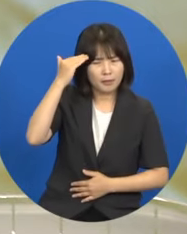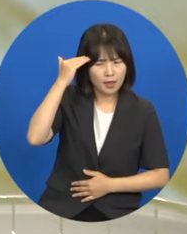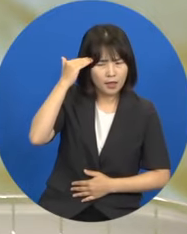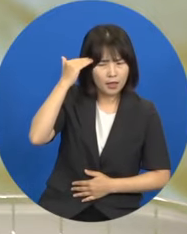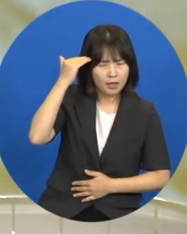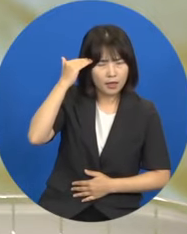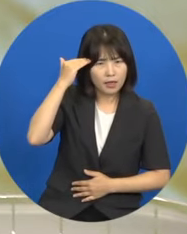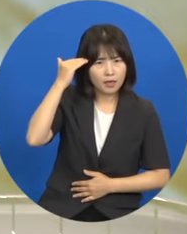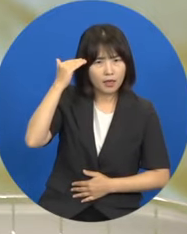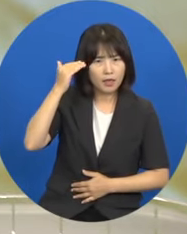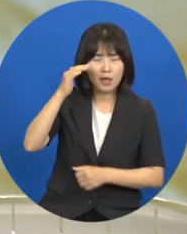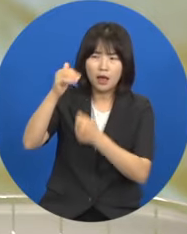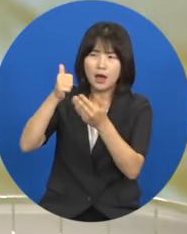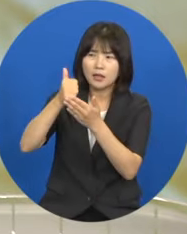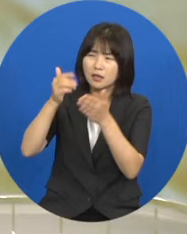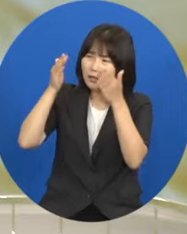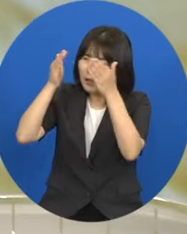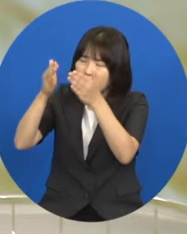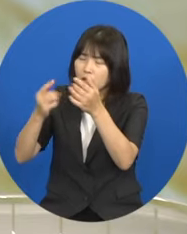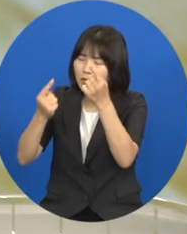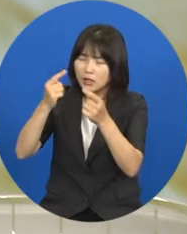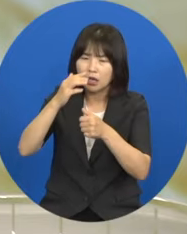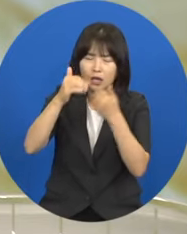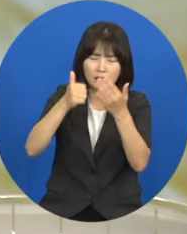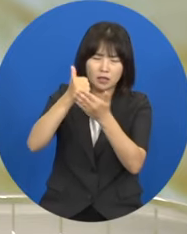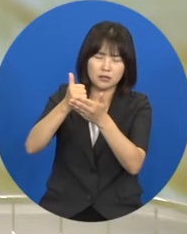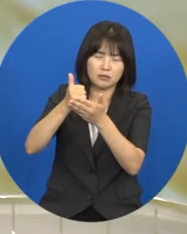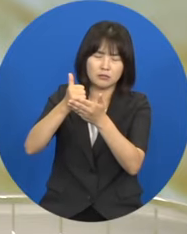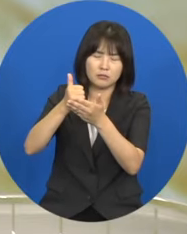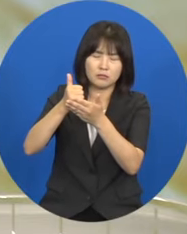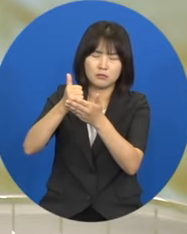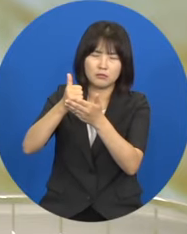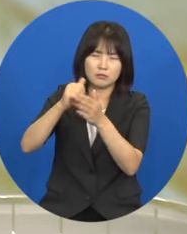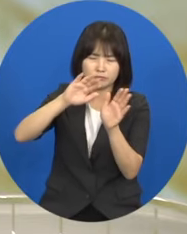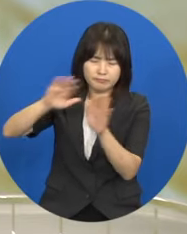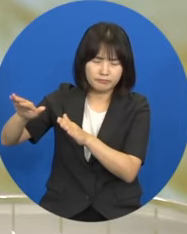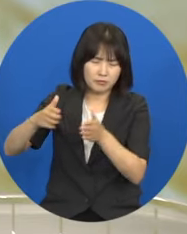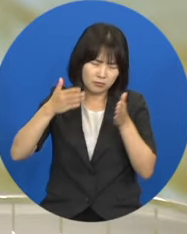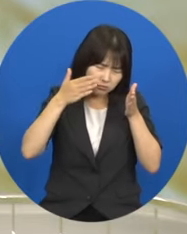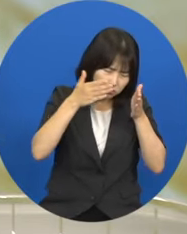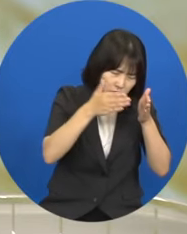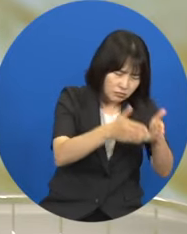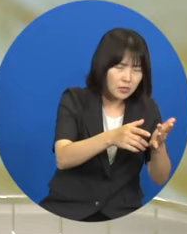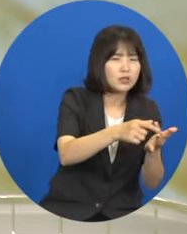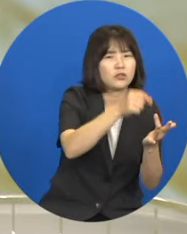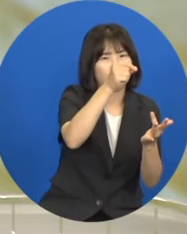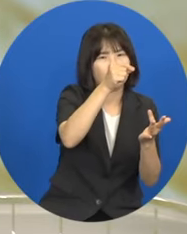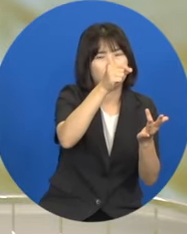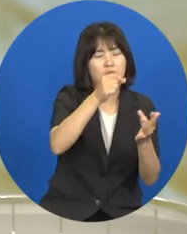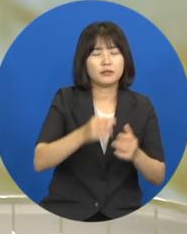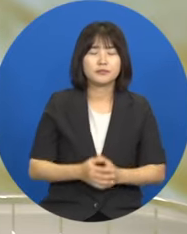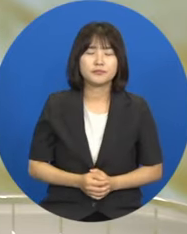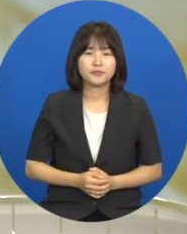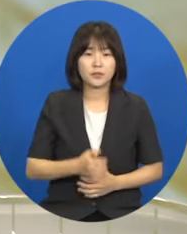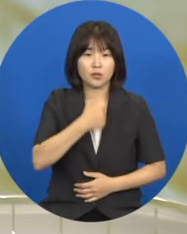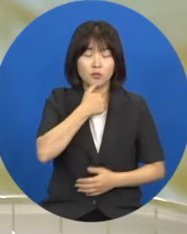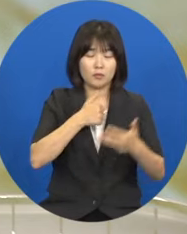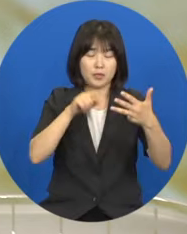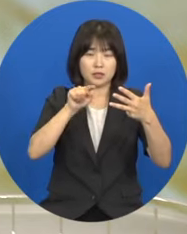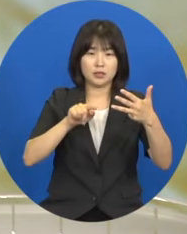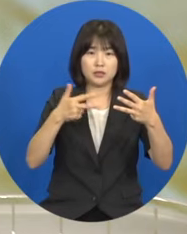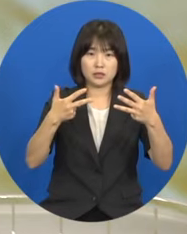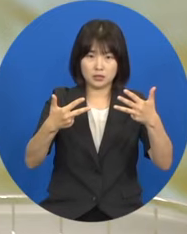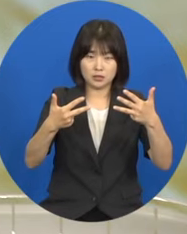하나님을 지향하기보다 하나님 아닌 것을 선택하게 하기도 합니다. 그래서 로마서 8장